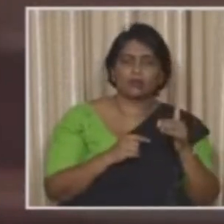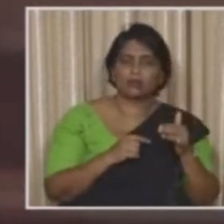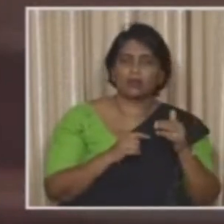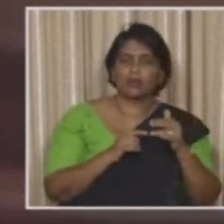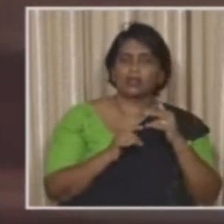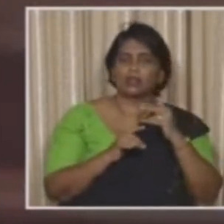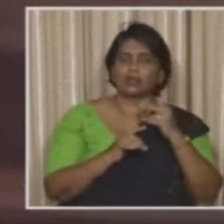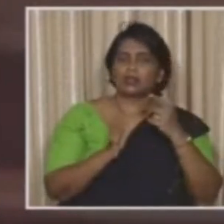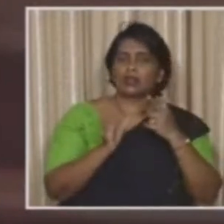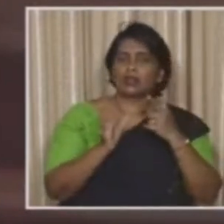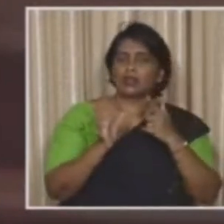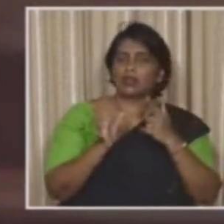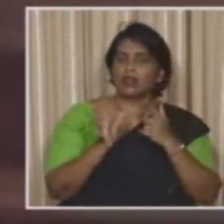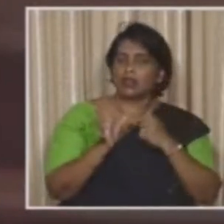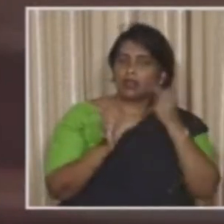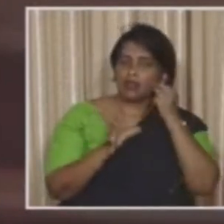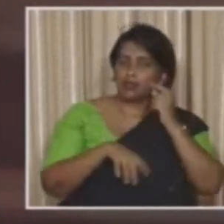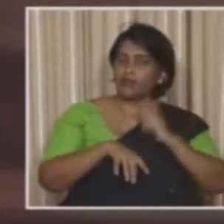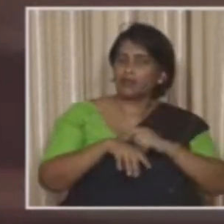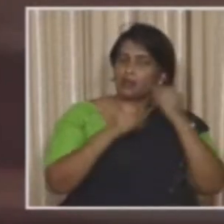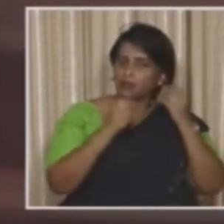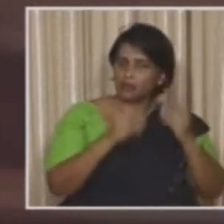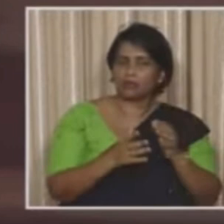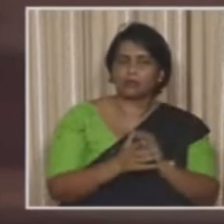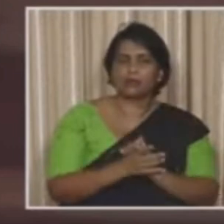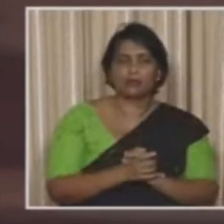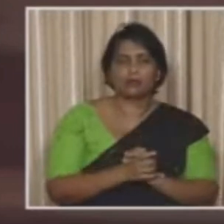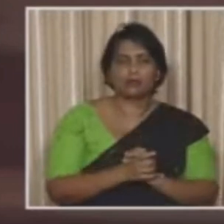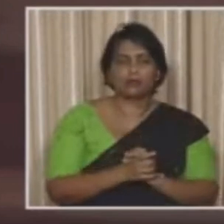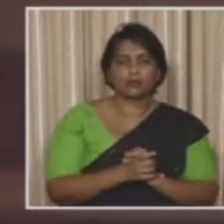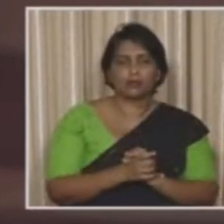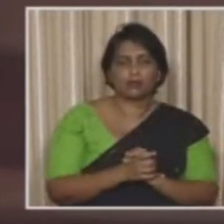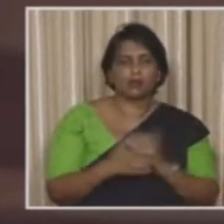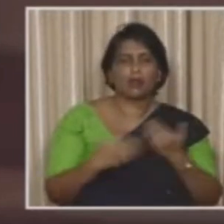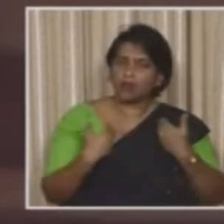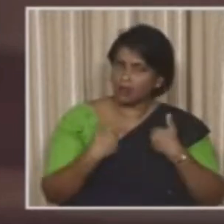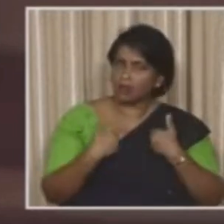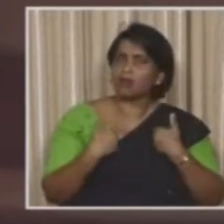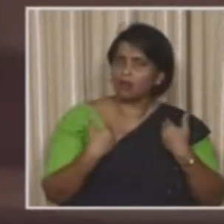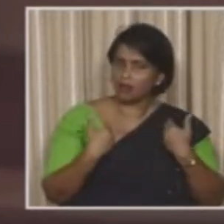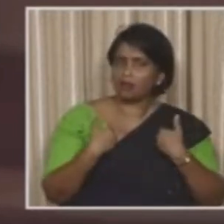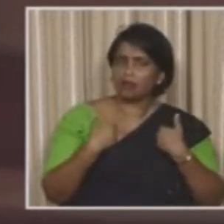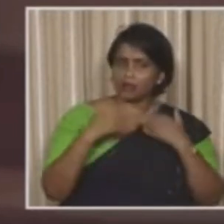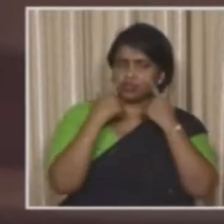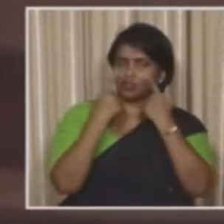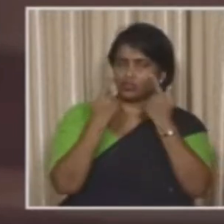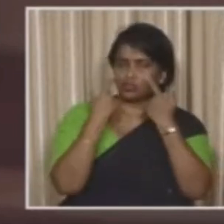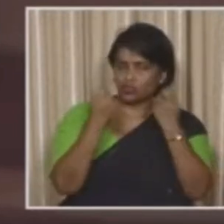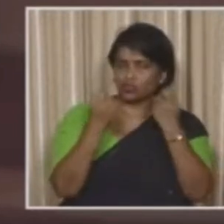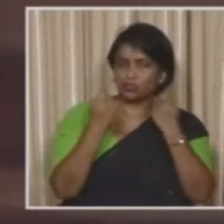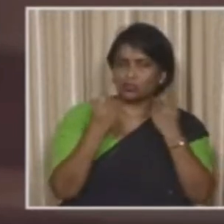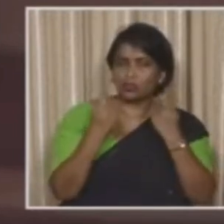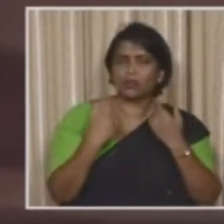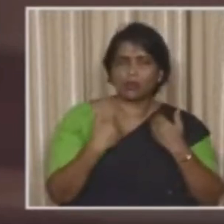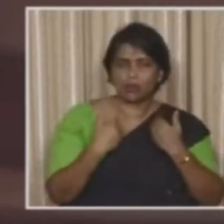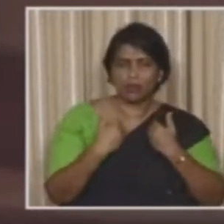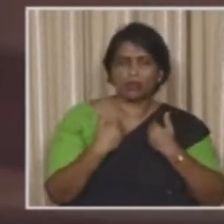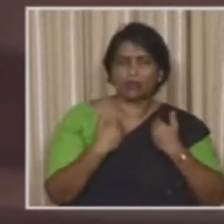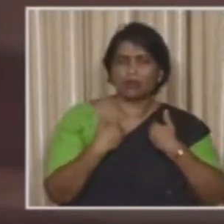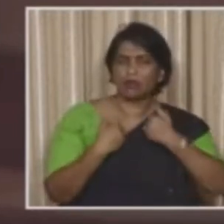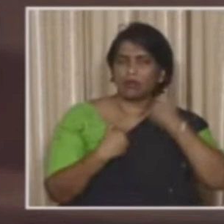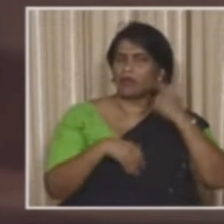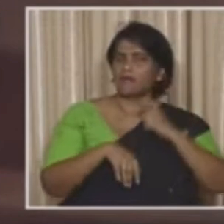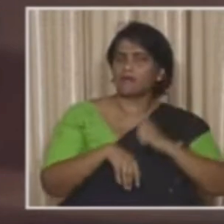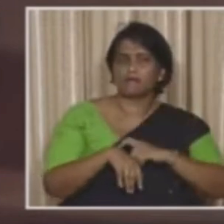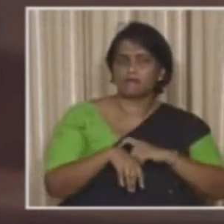ජාතික ජනවේගේ නායකතුමත් ගන්නවා. එහෙම නෑ එතුමගේ කතාව කරුවන් අපිට නෑ අපිට නෑ සමාවෙන්න නෑ එතුමගේ කතාව කරන්නේ